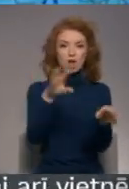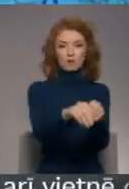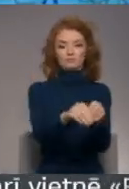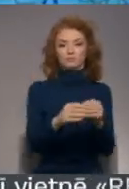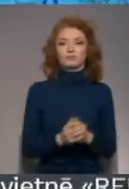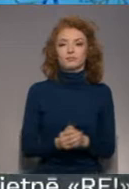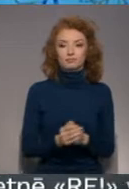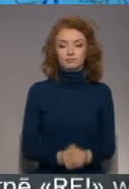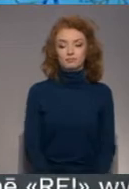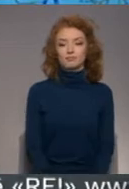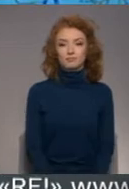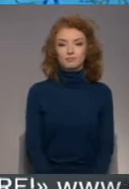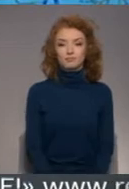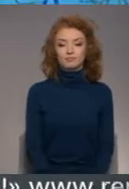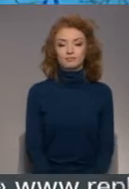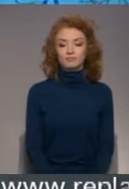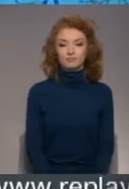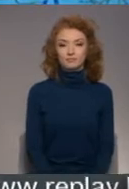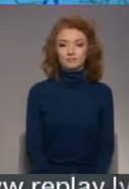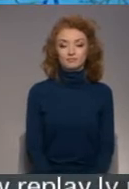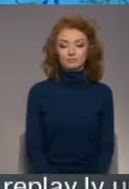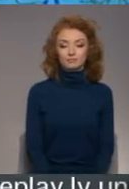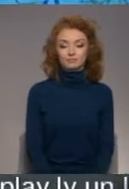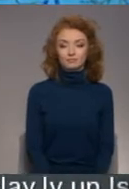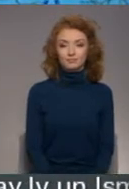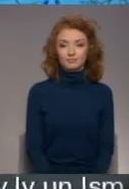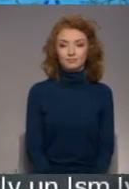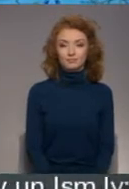vadības centri. Sandra Leitāne, Andris Pāns, Zemgales reģionālā televīzija.